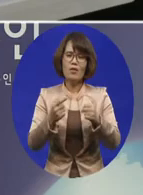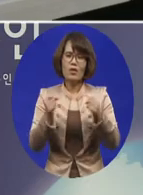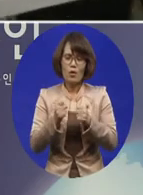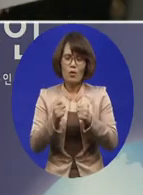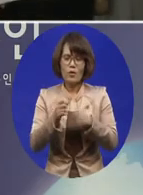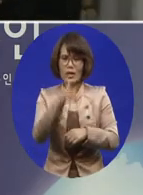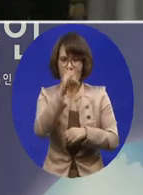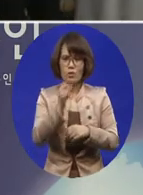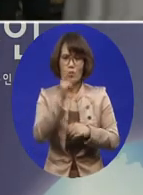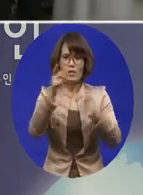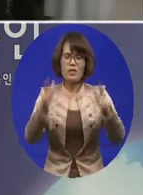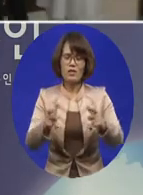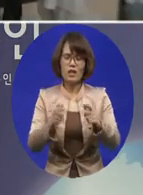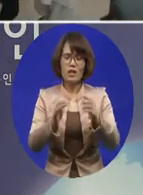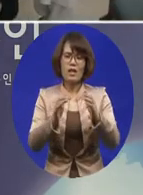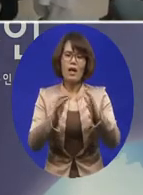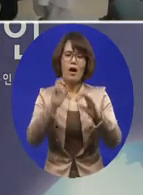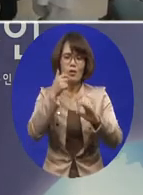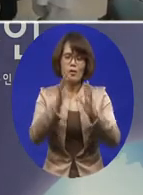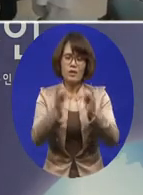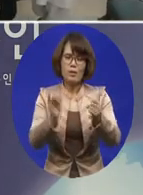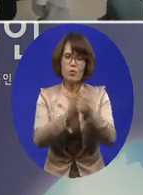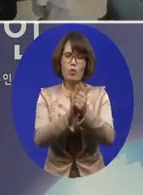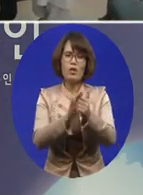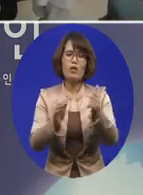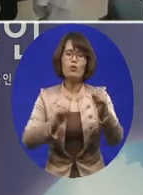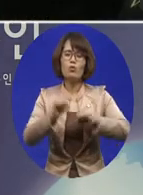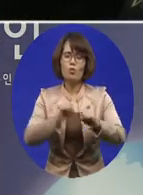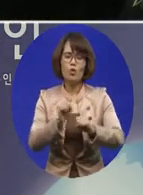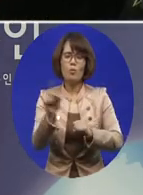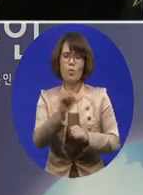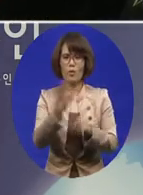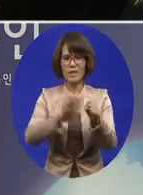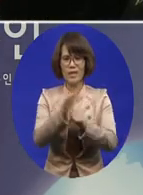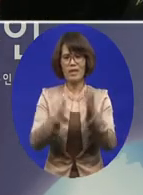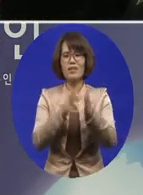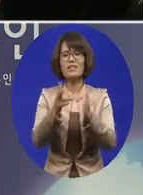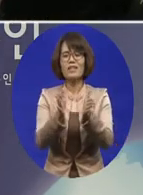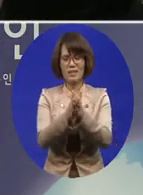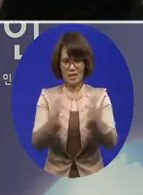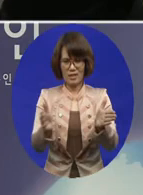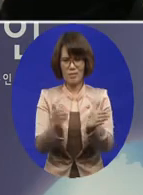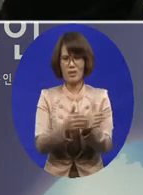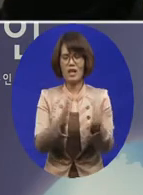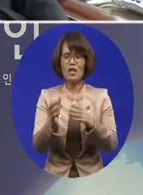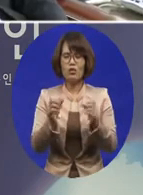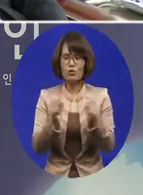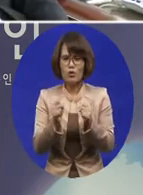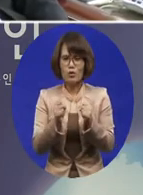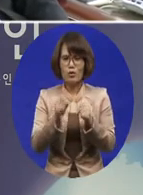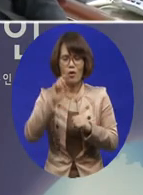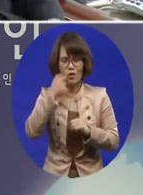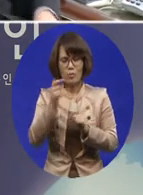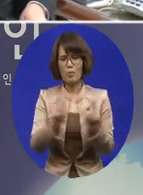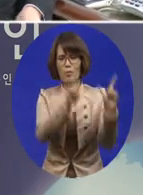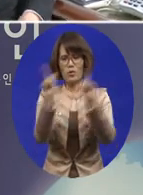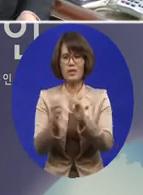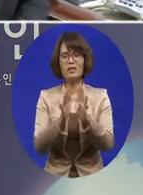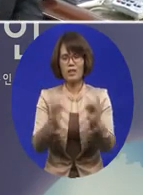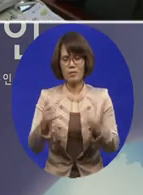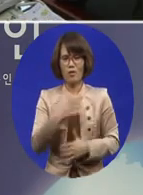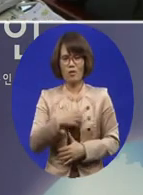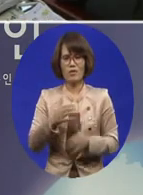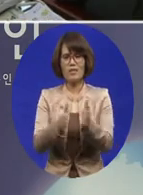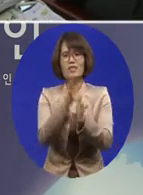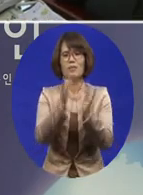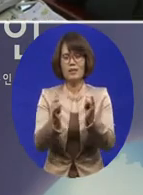매년 겨울 진행되는 우리 시만의 이웃돕기 운동, 사랑의 열차가 올해에도 힘차게 출발했습니다. 추운 겨울을 힘겹게 보낼